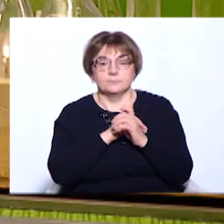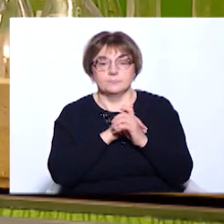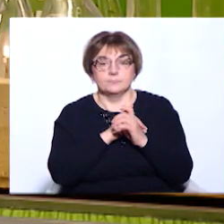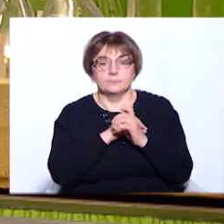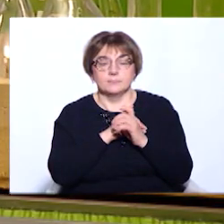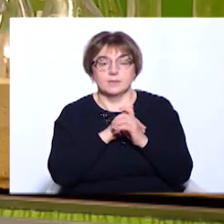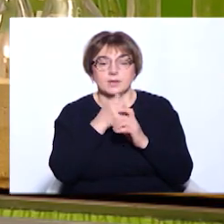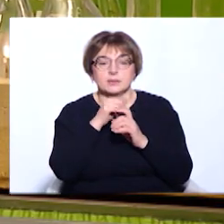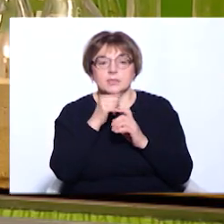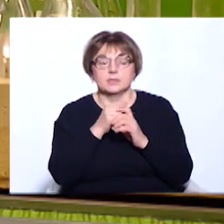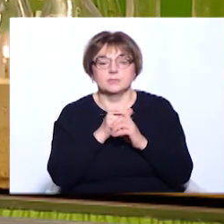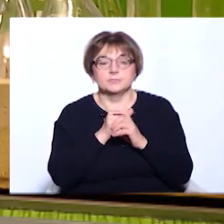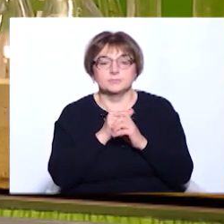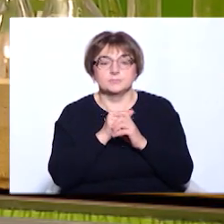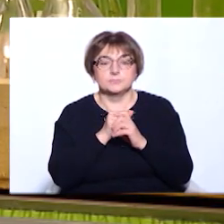ესე იგი,